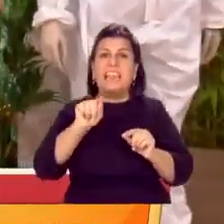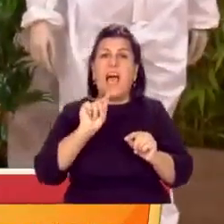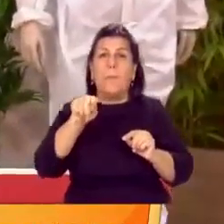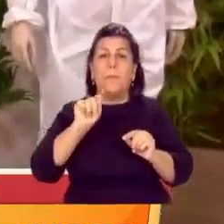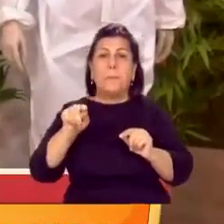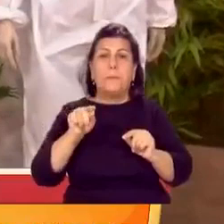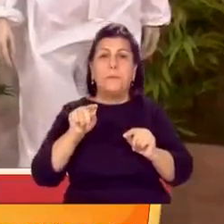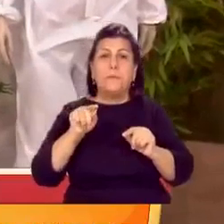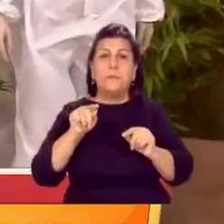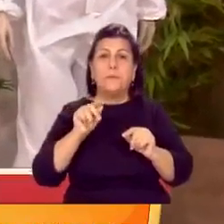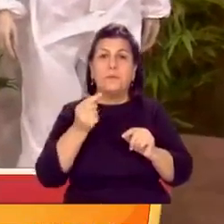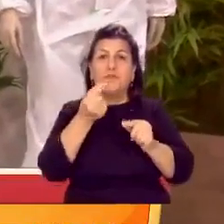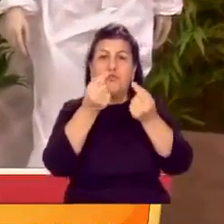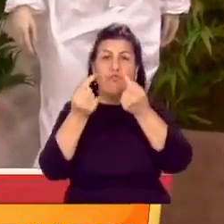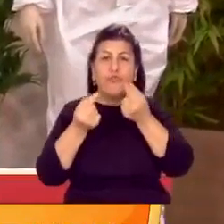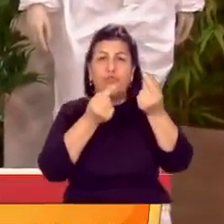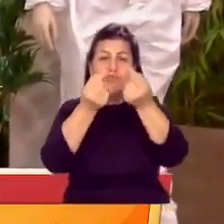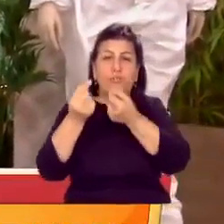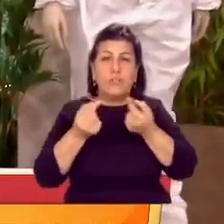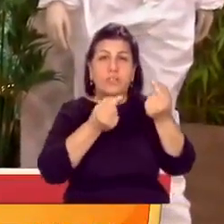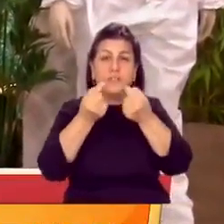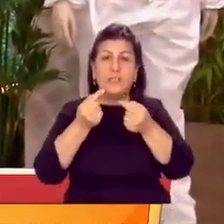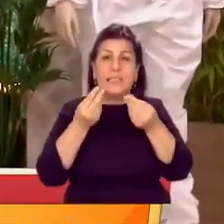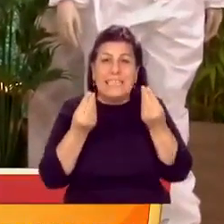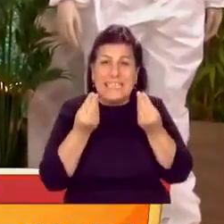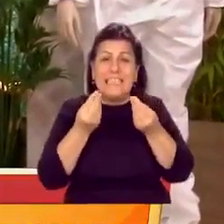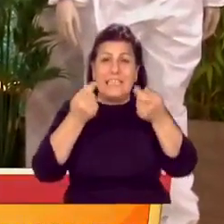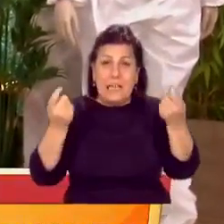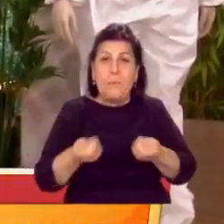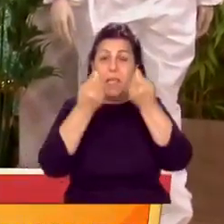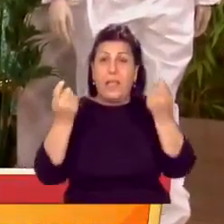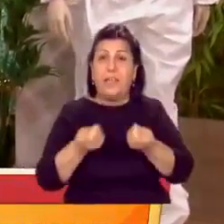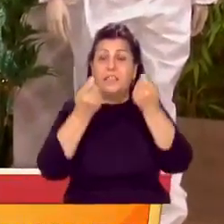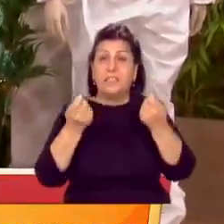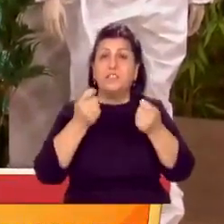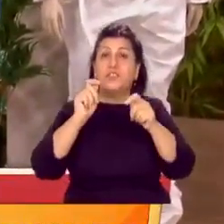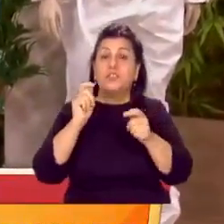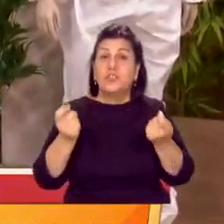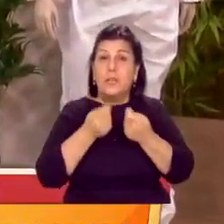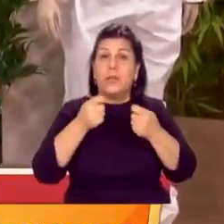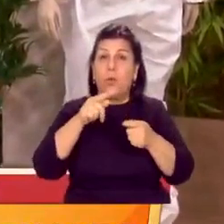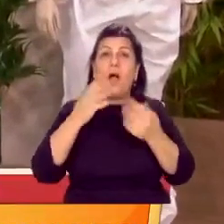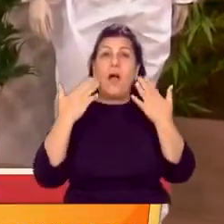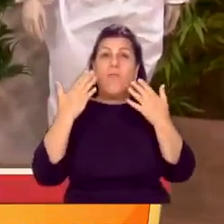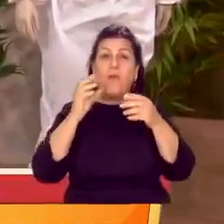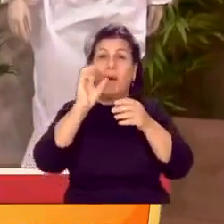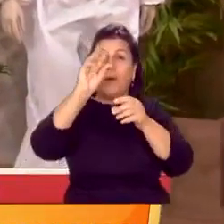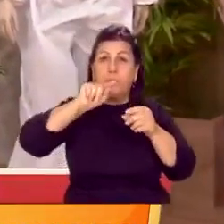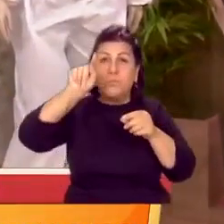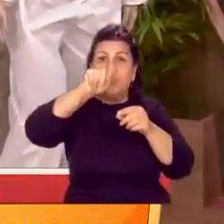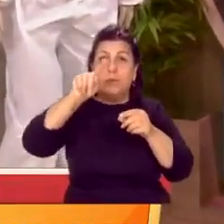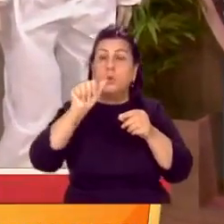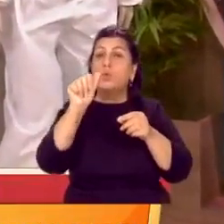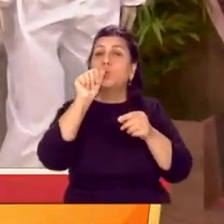oraya gelip o buraları iyileştirmek istiyor ama iyileştirmeye çalışırken bu hava keseciklerinin İçerisi suyla doluyor su veya